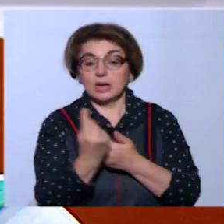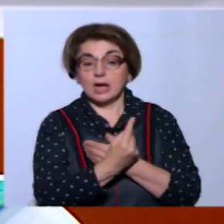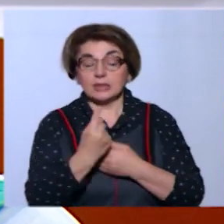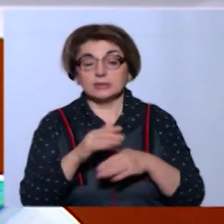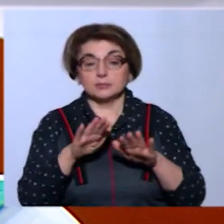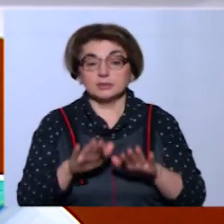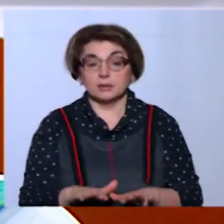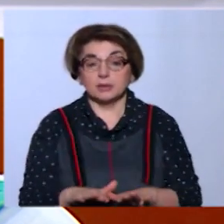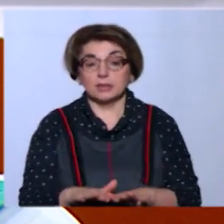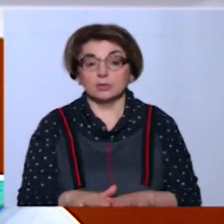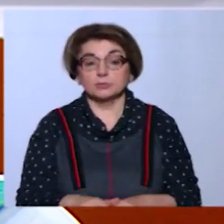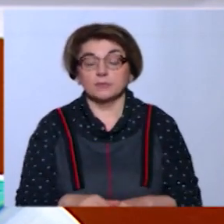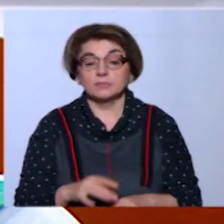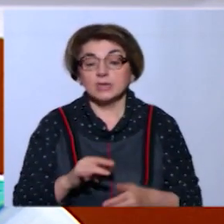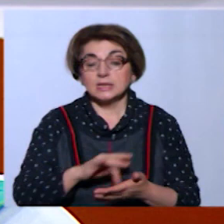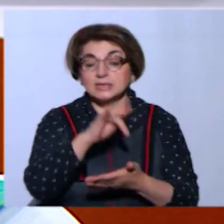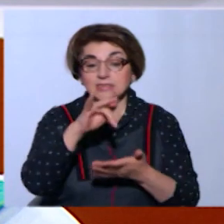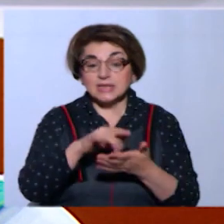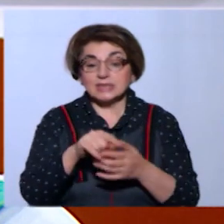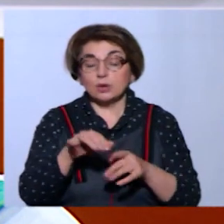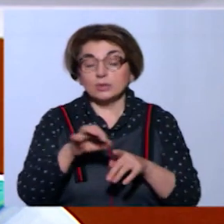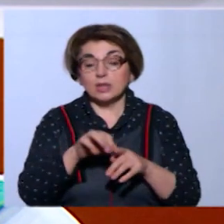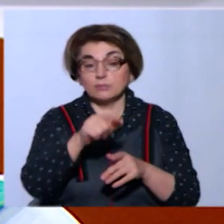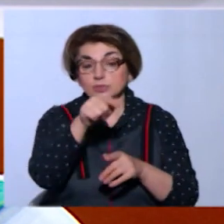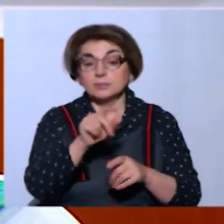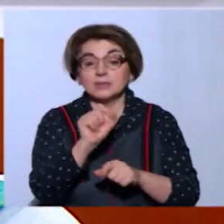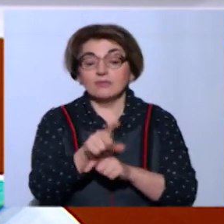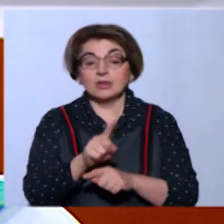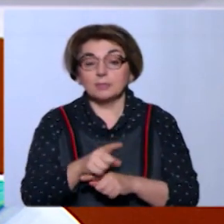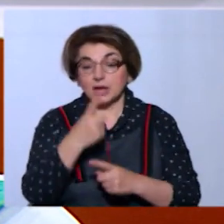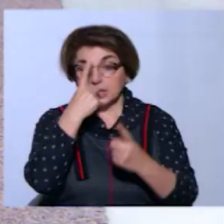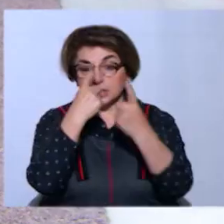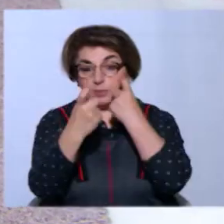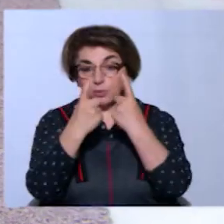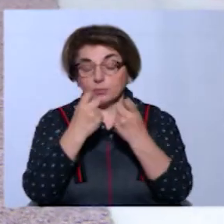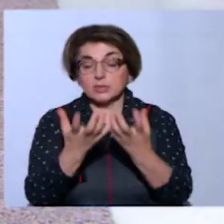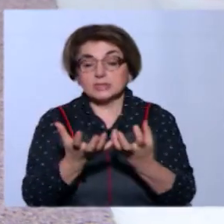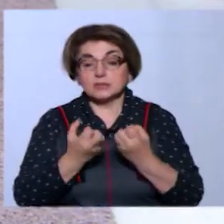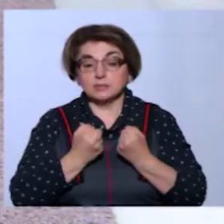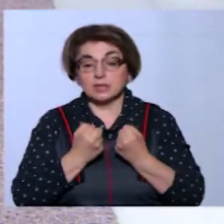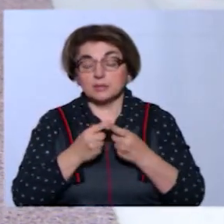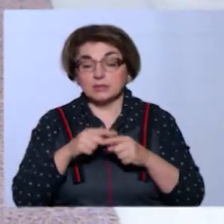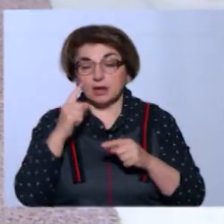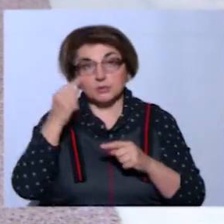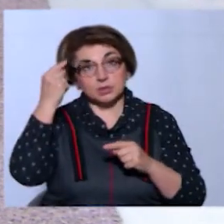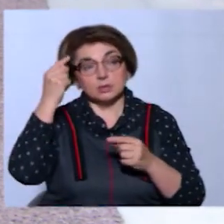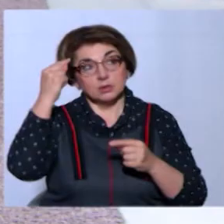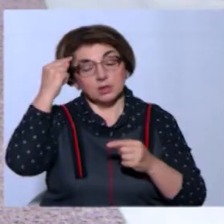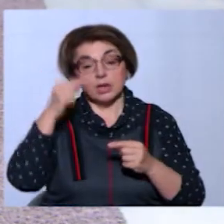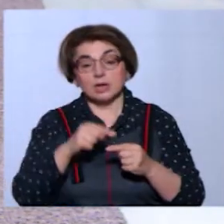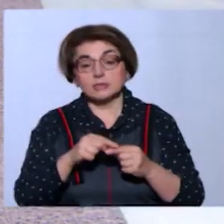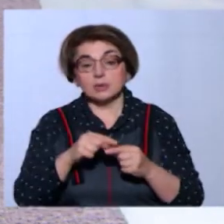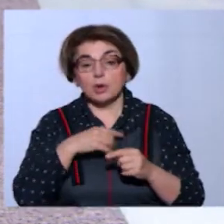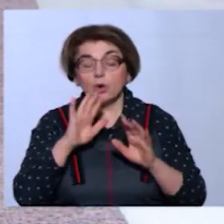მდებარეობს. ცენტრალური ნერვული სისტემის ფუნქცია არის ინფორმაციის მიღება და ანალიზი, ხოლო